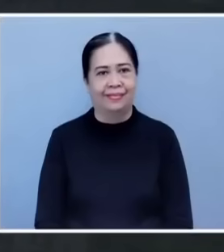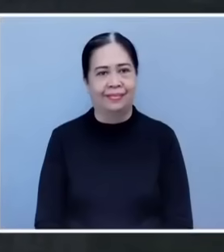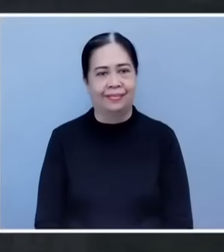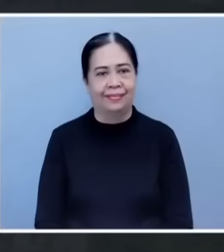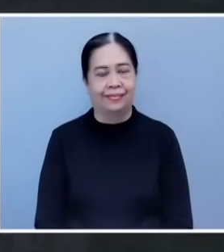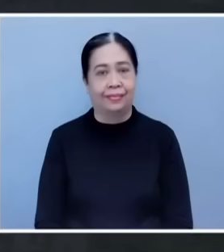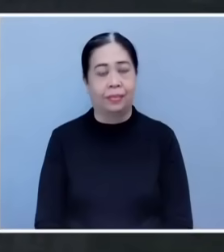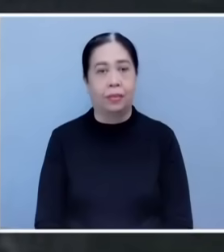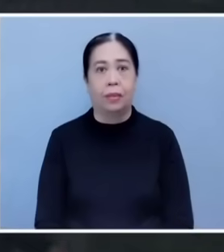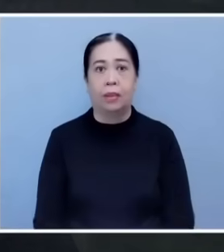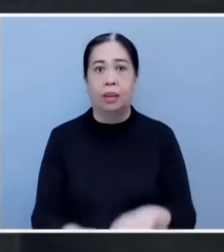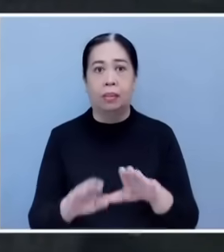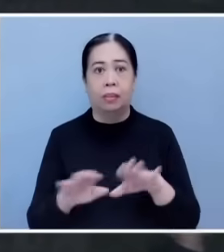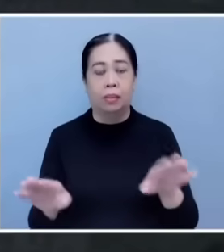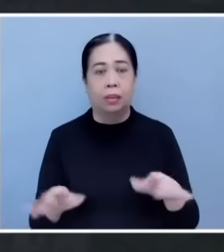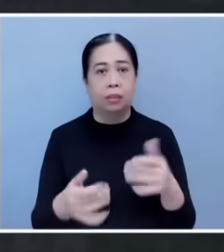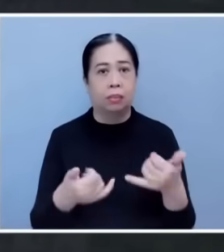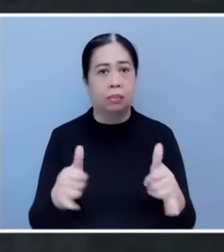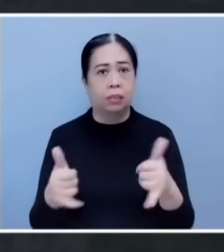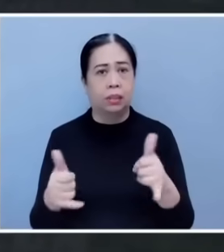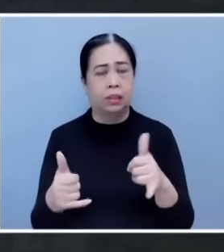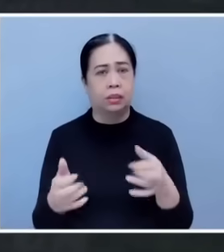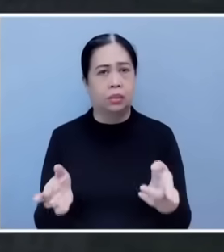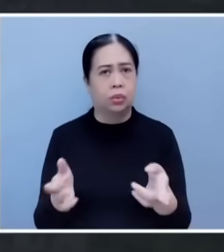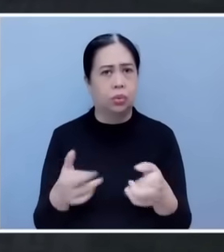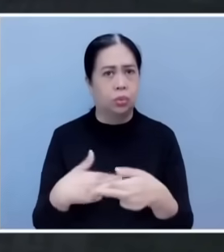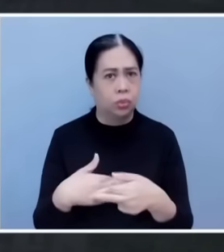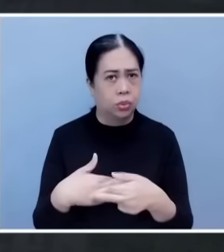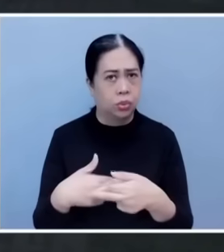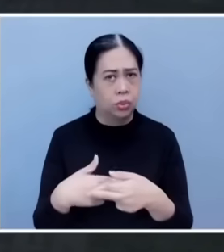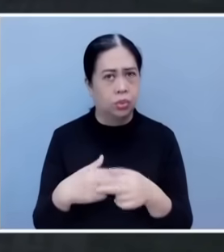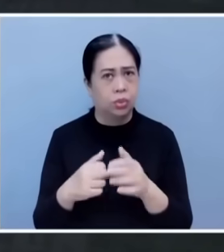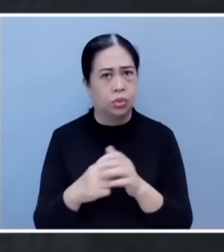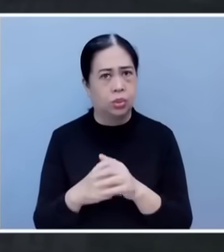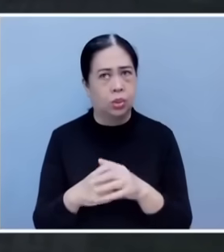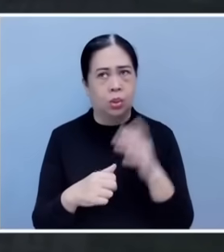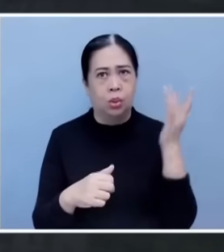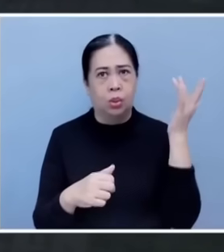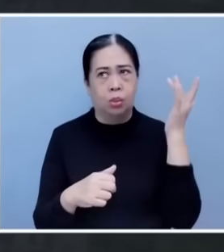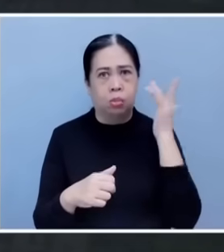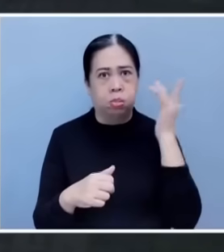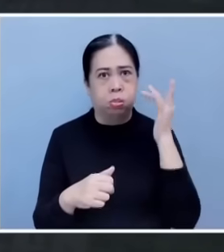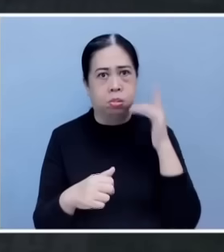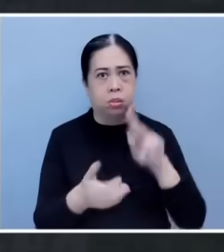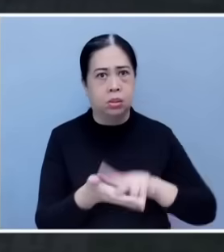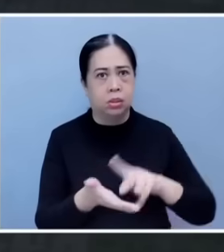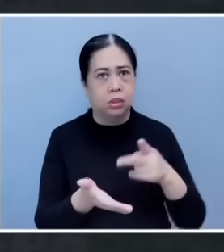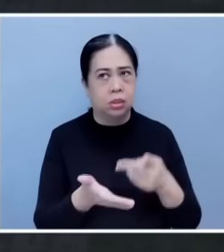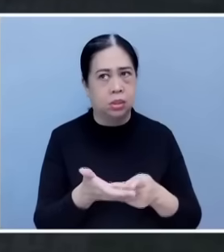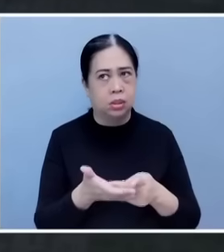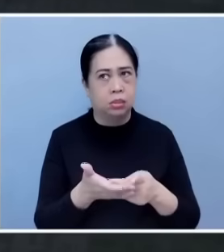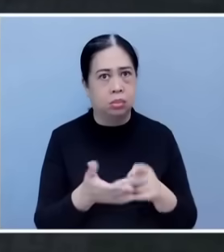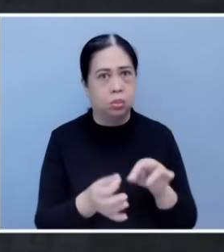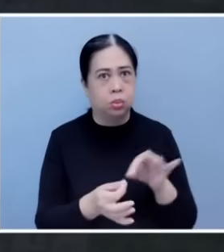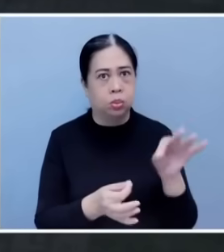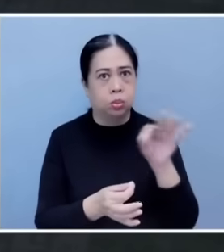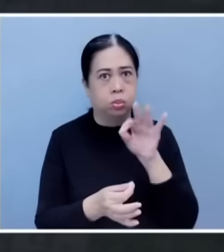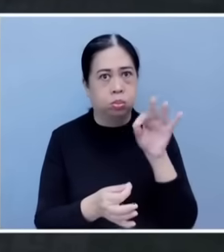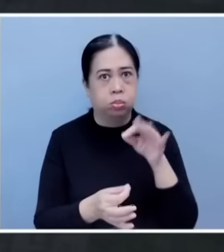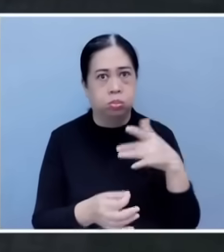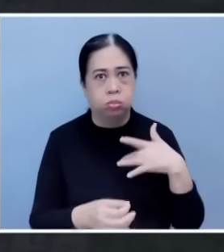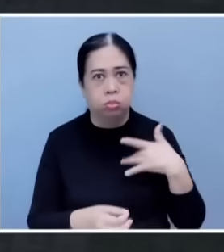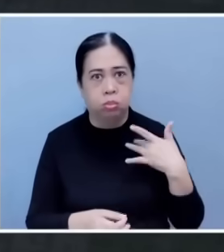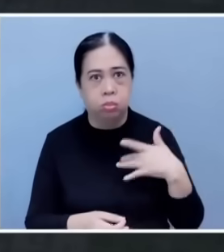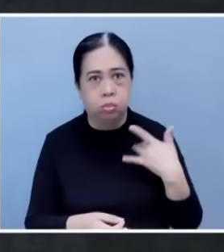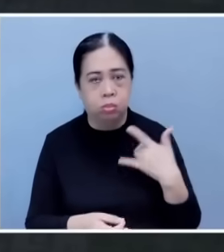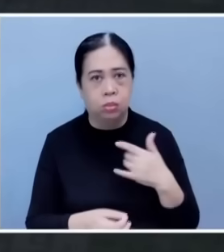Mga batang naglalaro sa kwarto, mga kalabog sa kusina, at mga kaluluwang nagpaparamdam,